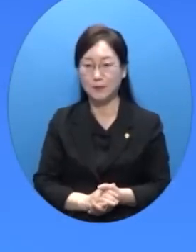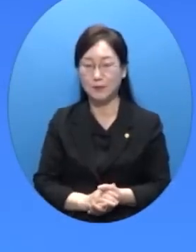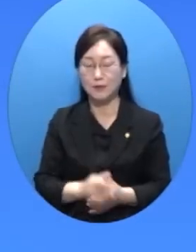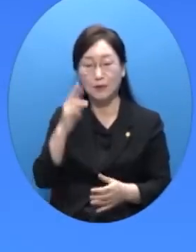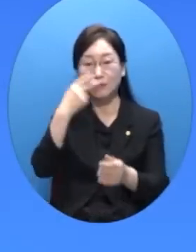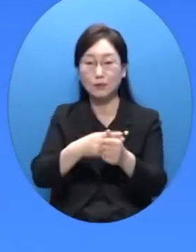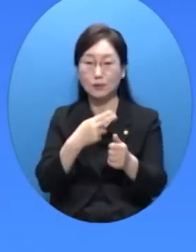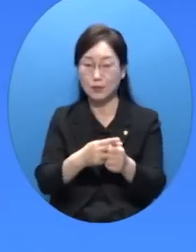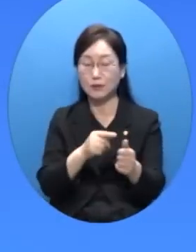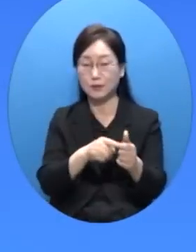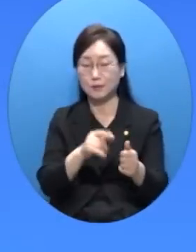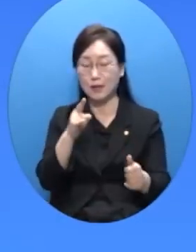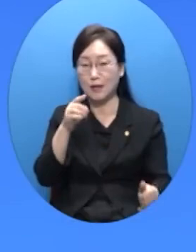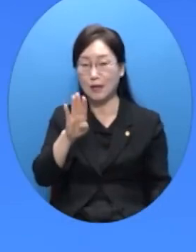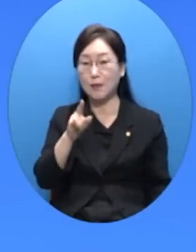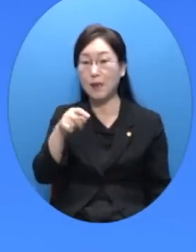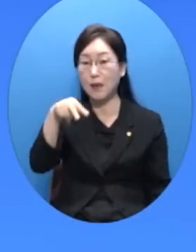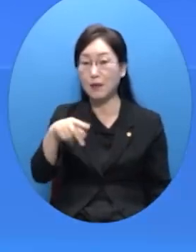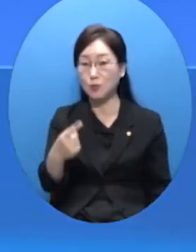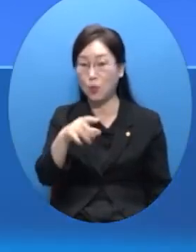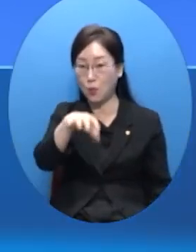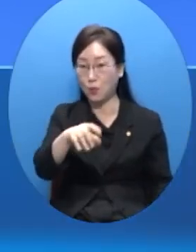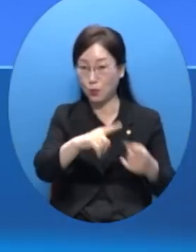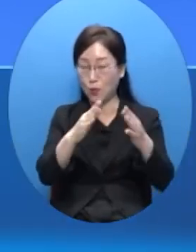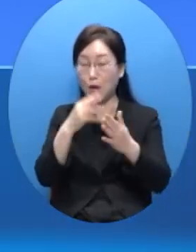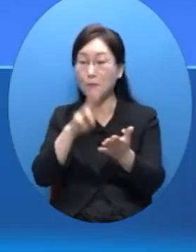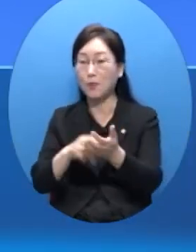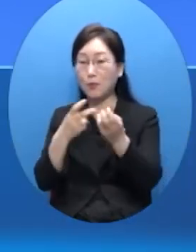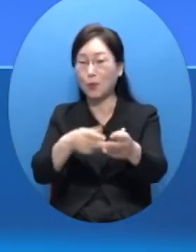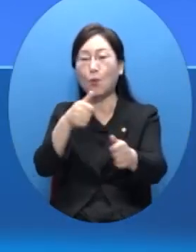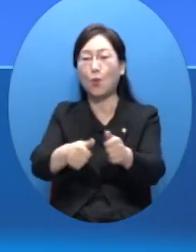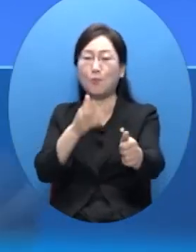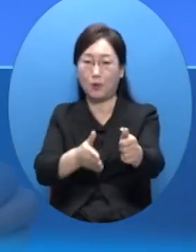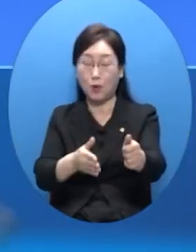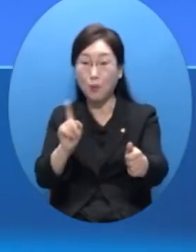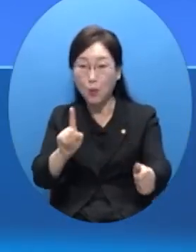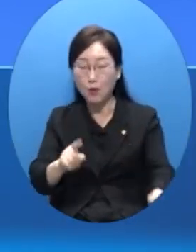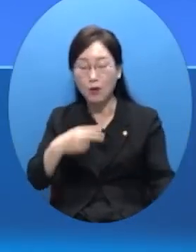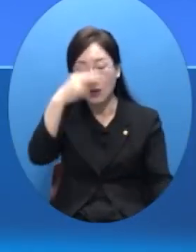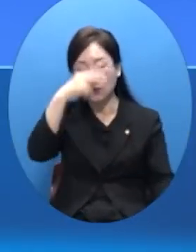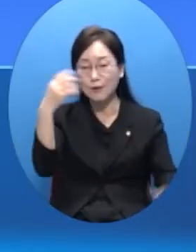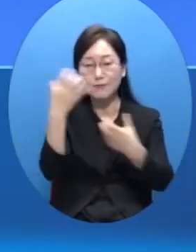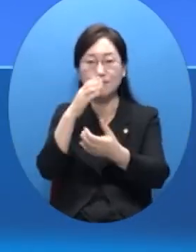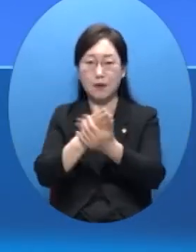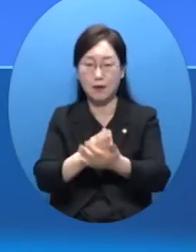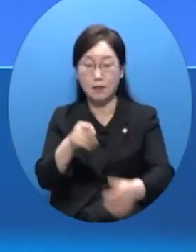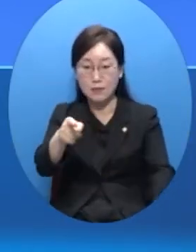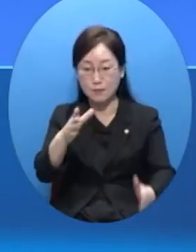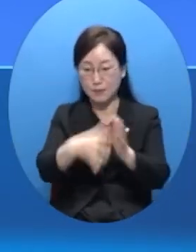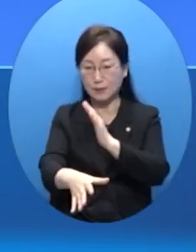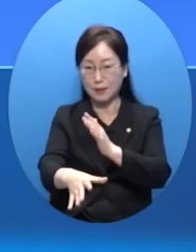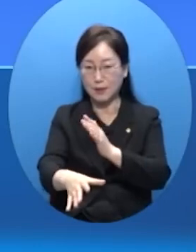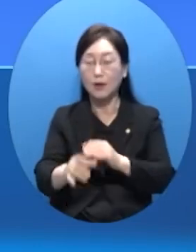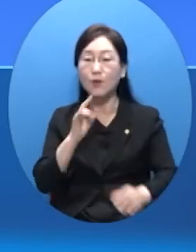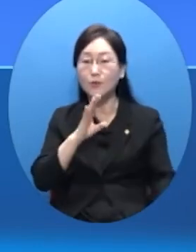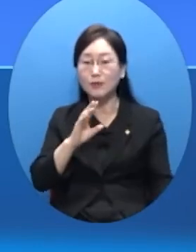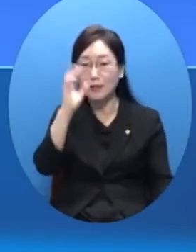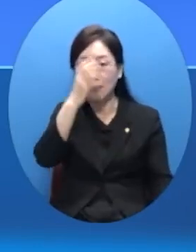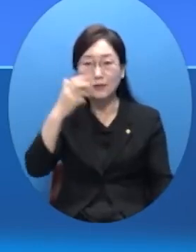사도 바울이 에베소 교회에 보낸 편지에 이렇게 권면합니다. 에베소 5장 18절에 술 취하지 말라. 이는 방탕한 것이니